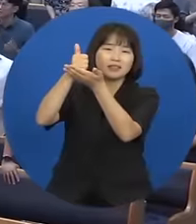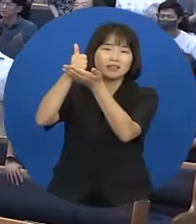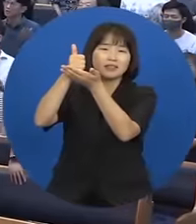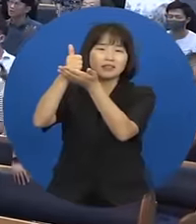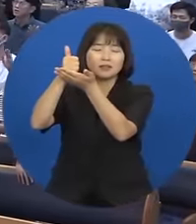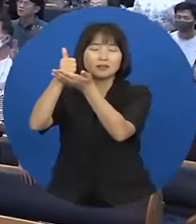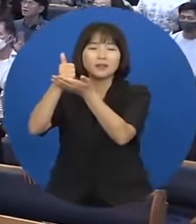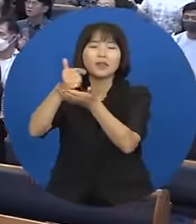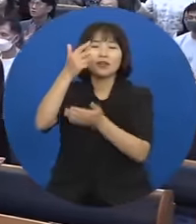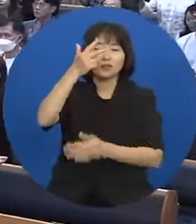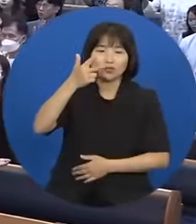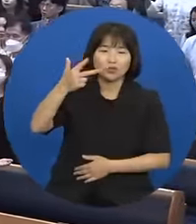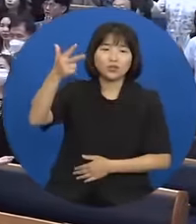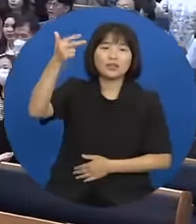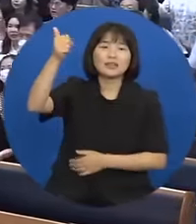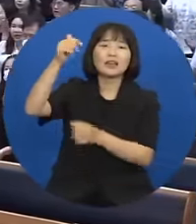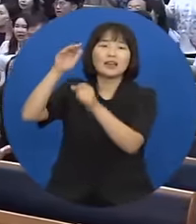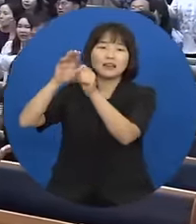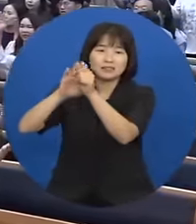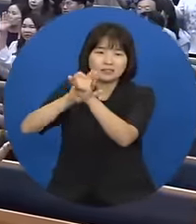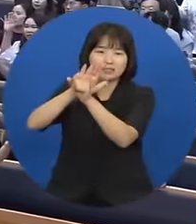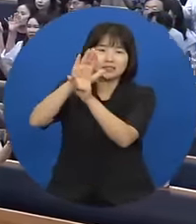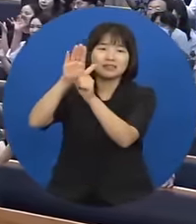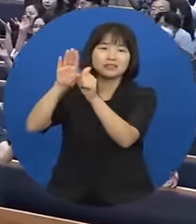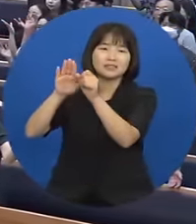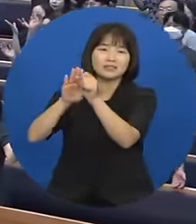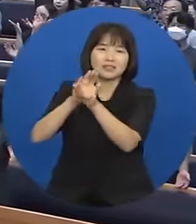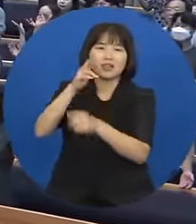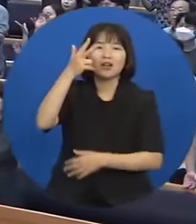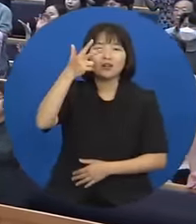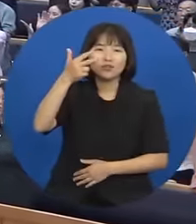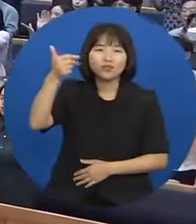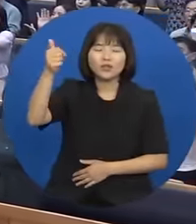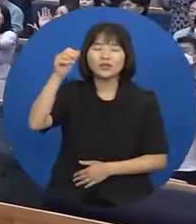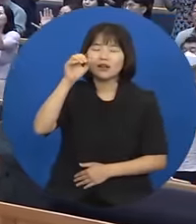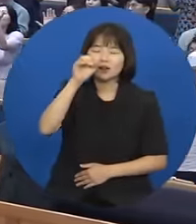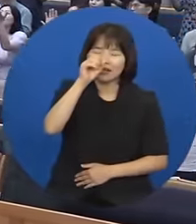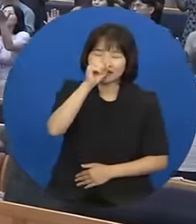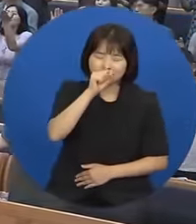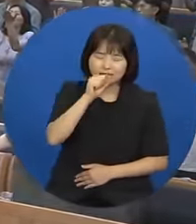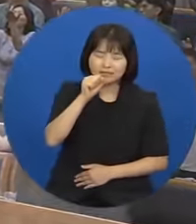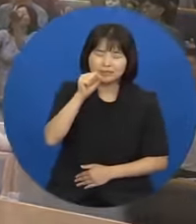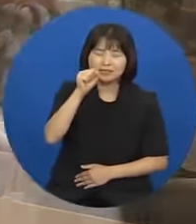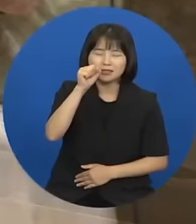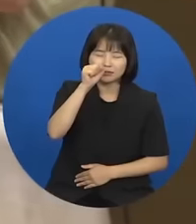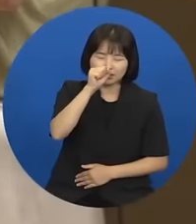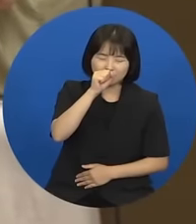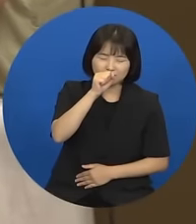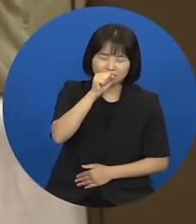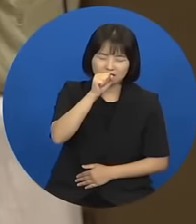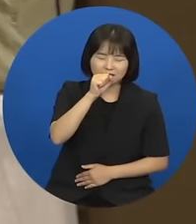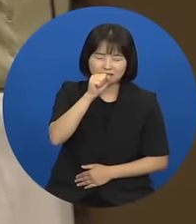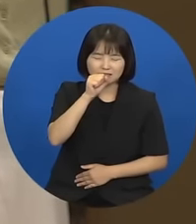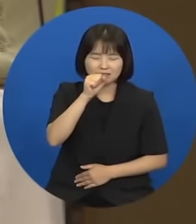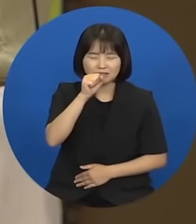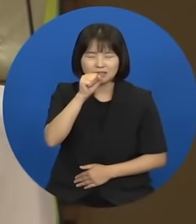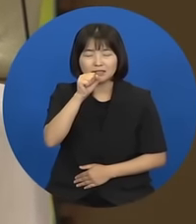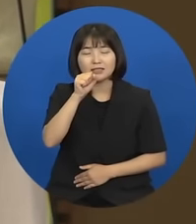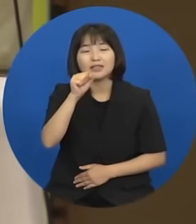찬양하겠습니다. 주의 사랑을, 주의 선하심을,